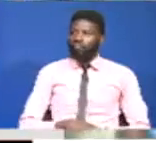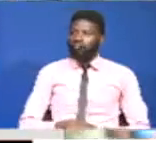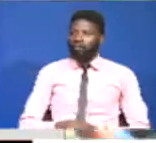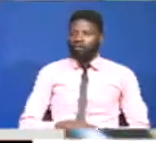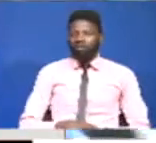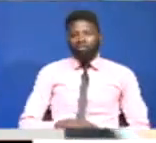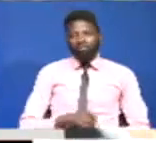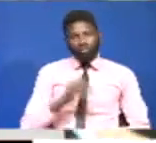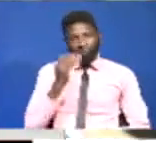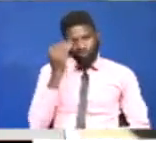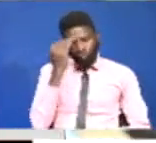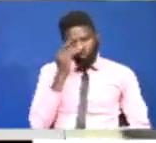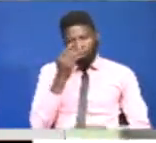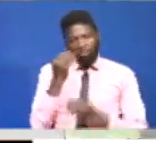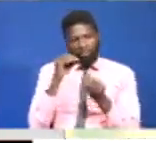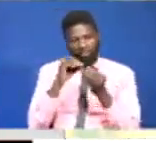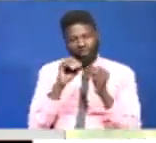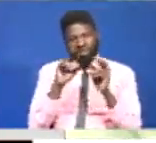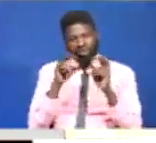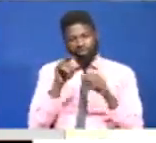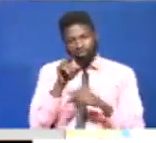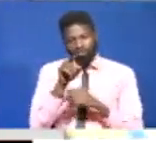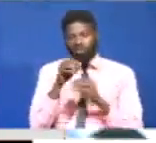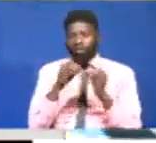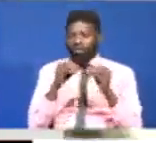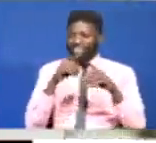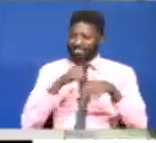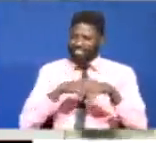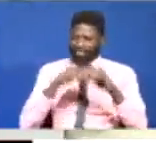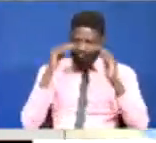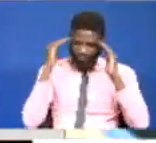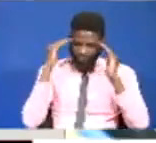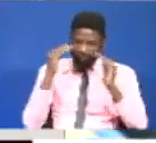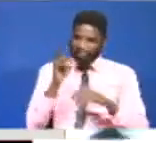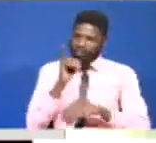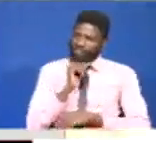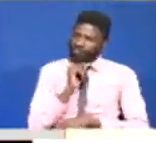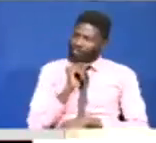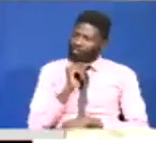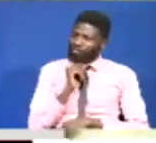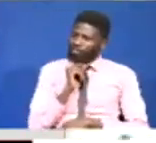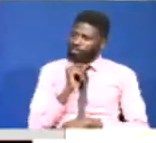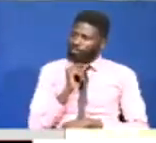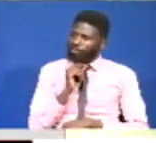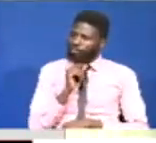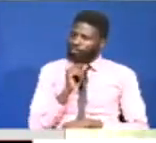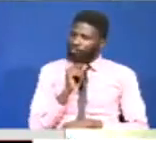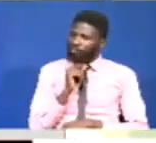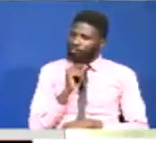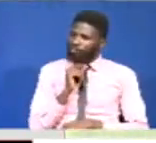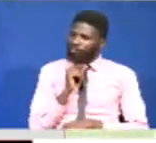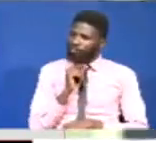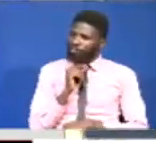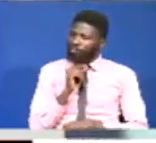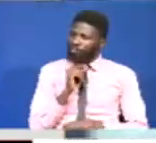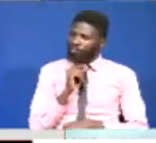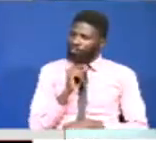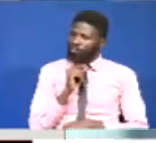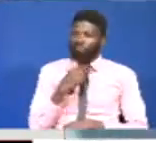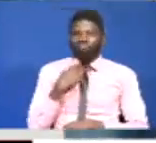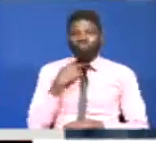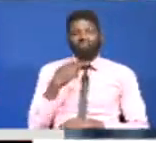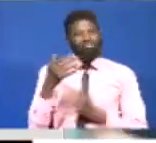na umekuwa kwa swala hili kwa muda. Nini hasa ni kizuizi ama changamoto? Kwa sababu hadi sasa sasa bado kuna vifo ambavyo